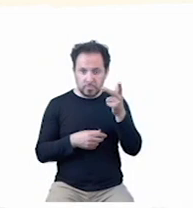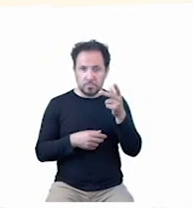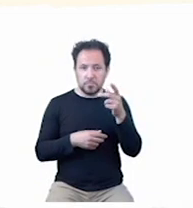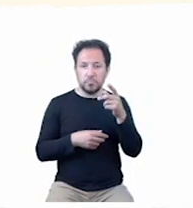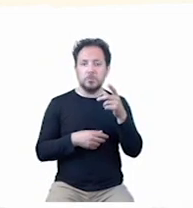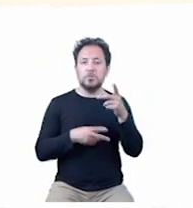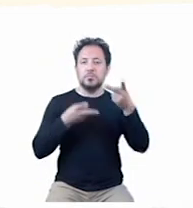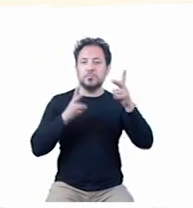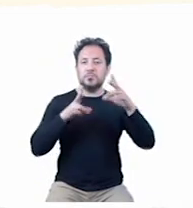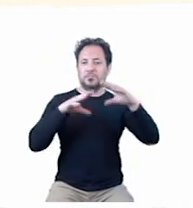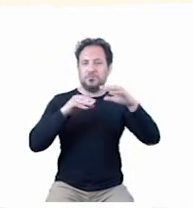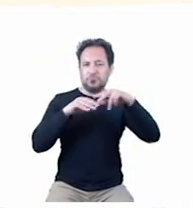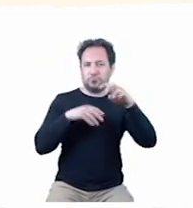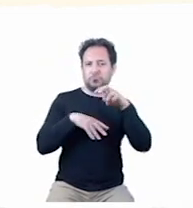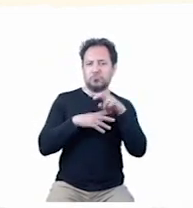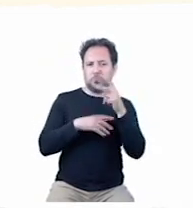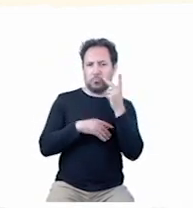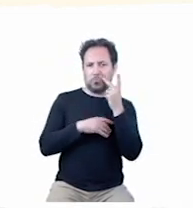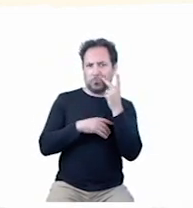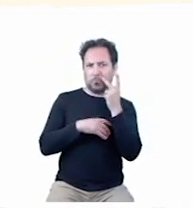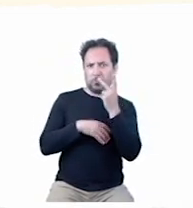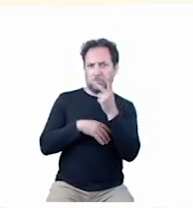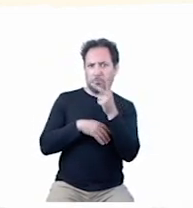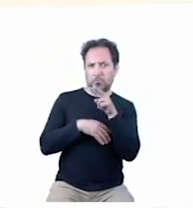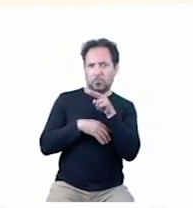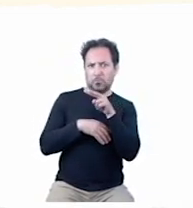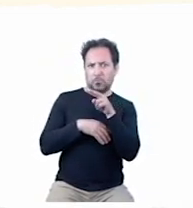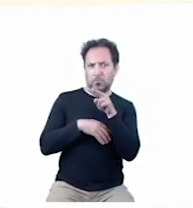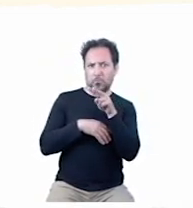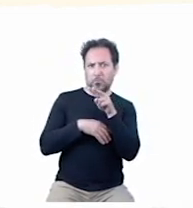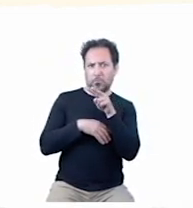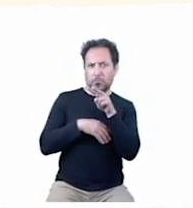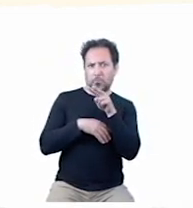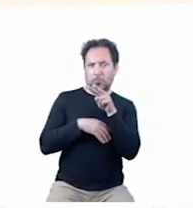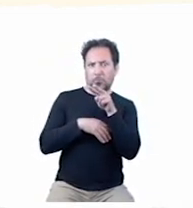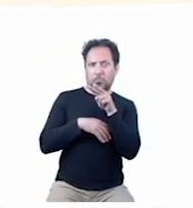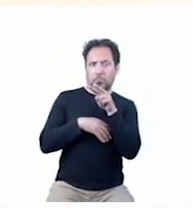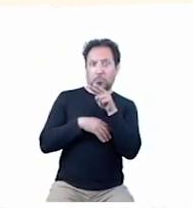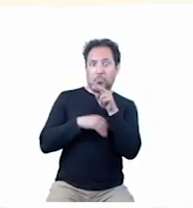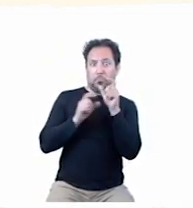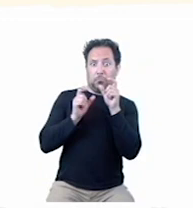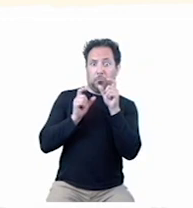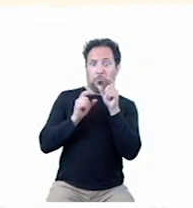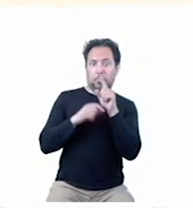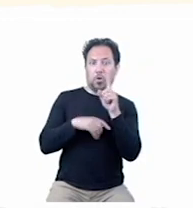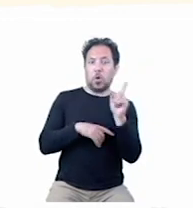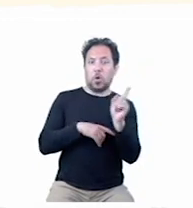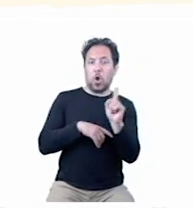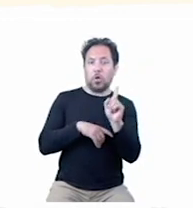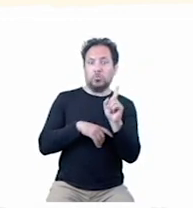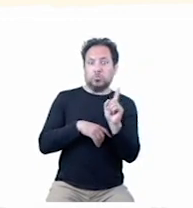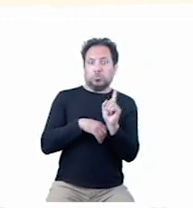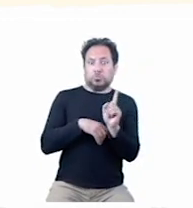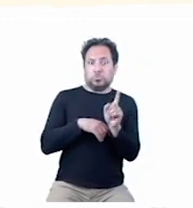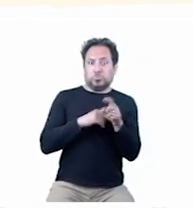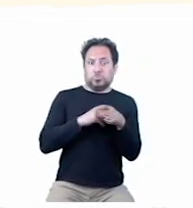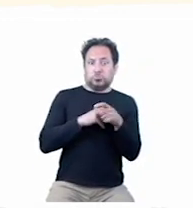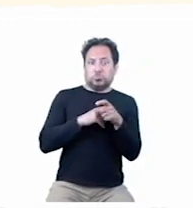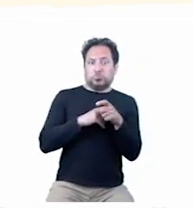loro occhi erano sbarrati. Muovevano le code e a scatti. Miau!